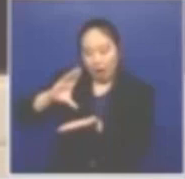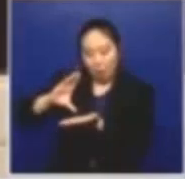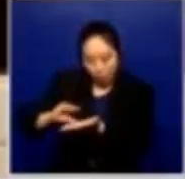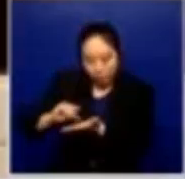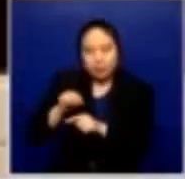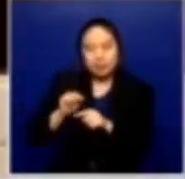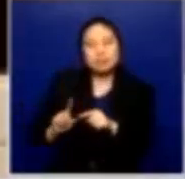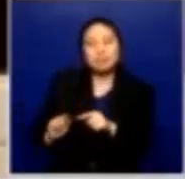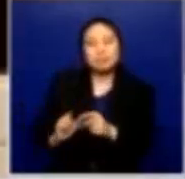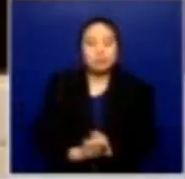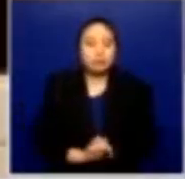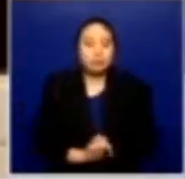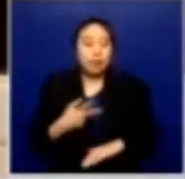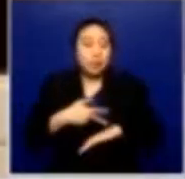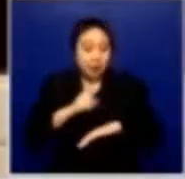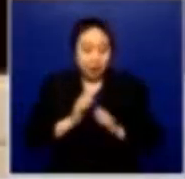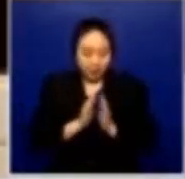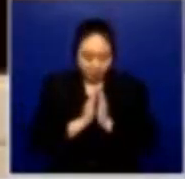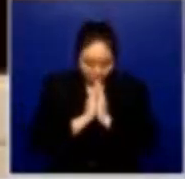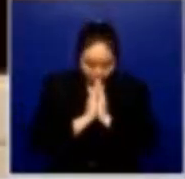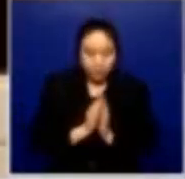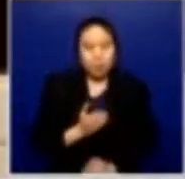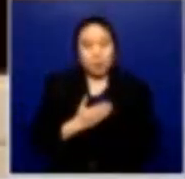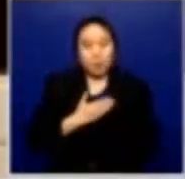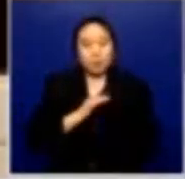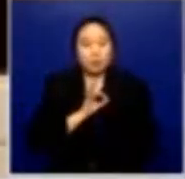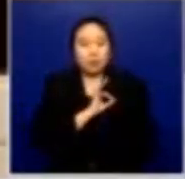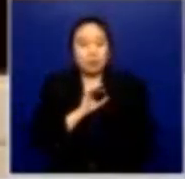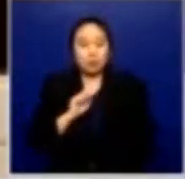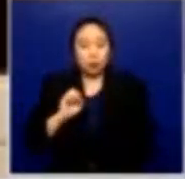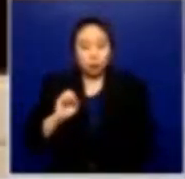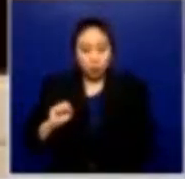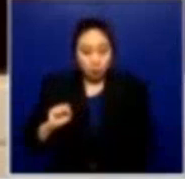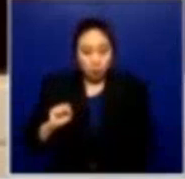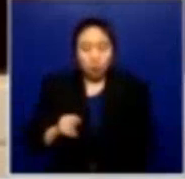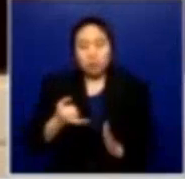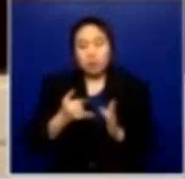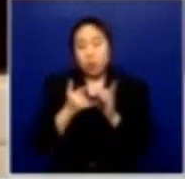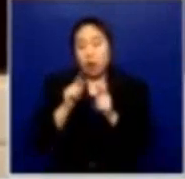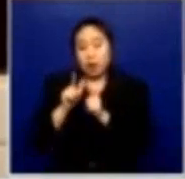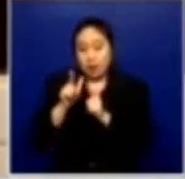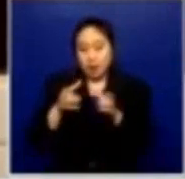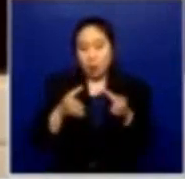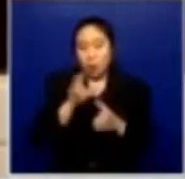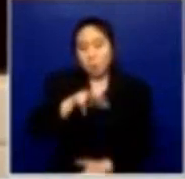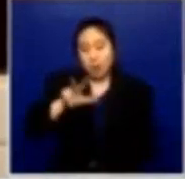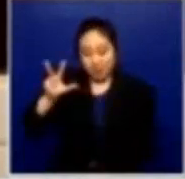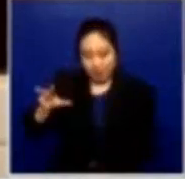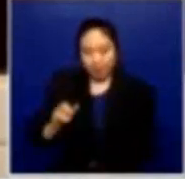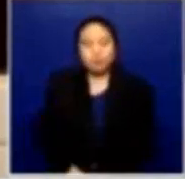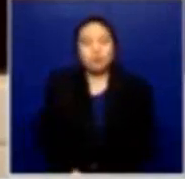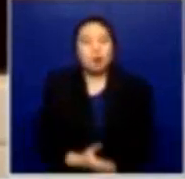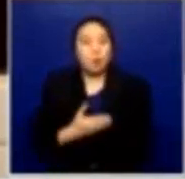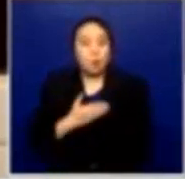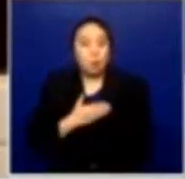ท่านประธานที่เคารพครับกับผมนายเลิศศักดิ์พัฒนาชัยกุลสมาชิกสภาผู้แทนราษฎรจังหวัดเลยพรรคเพื่อไทยผม